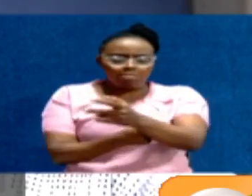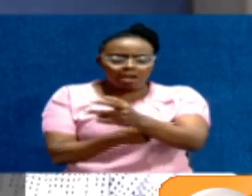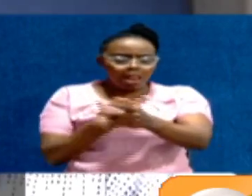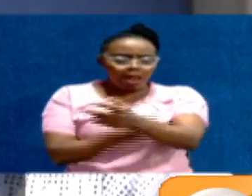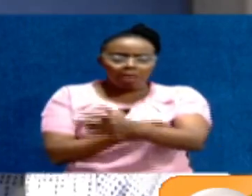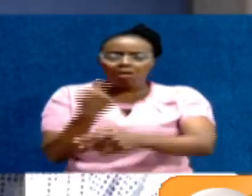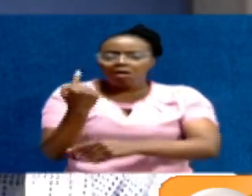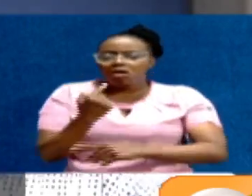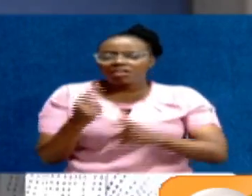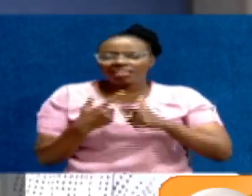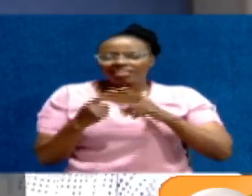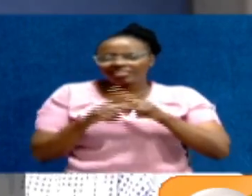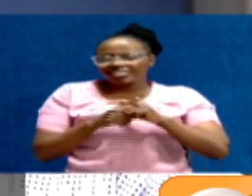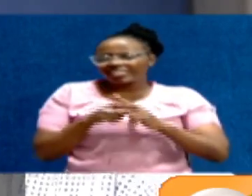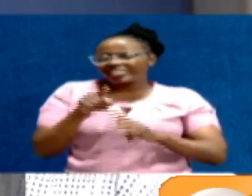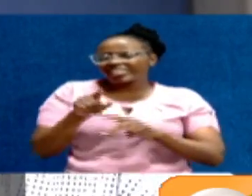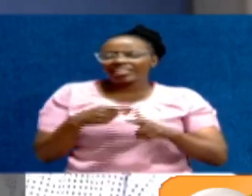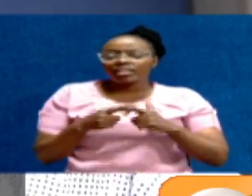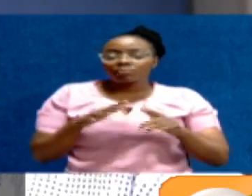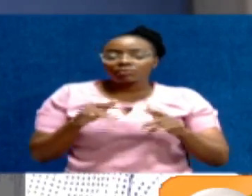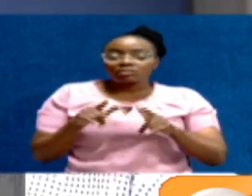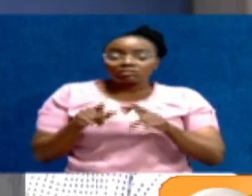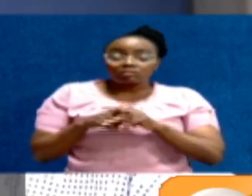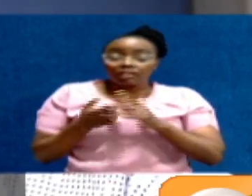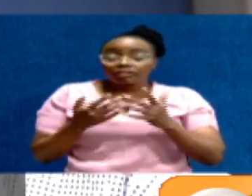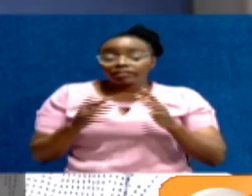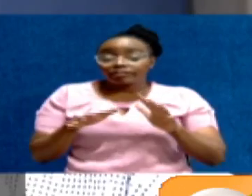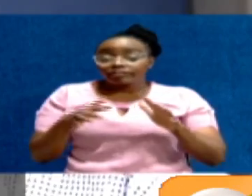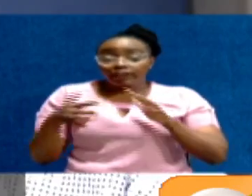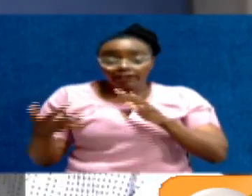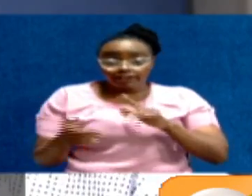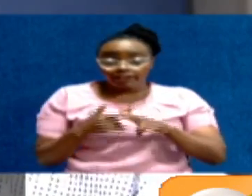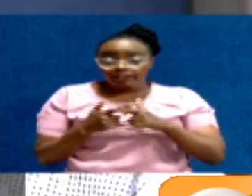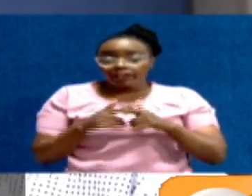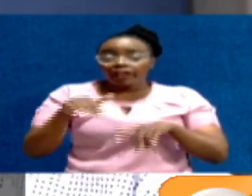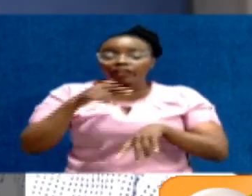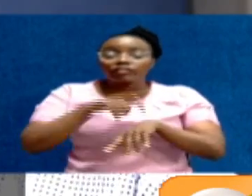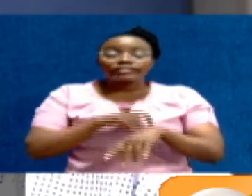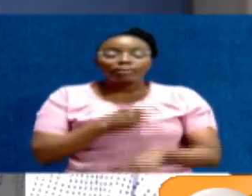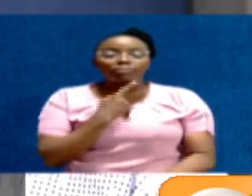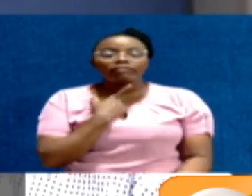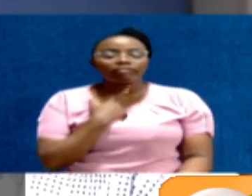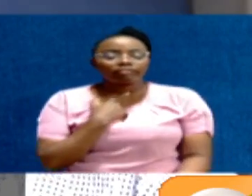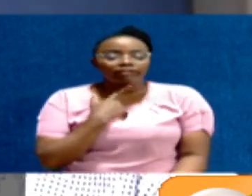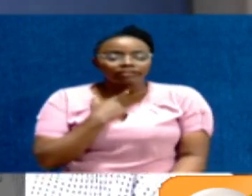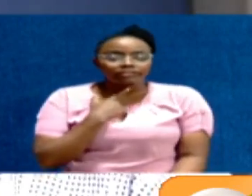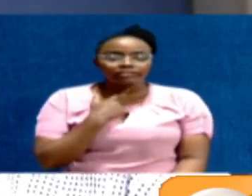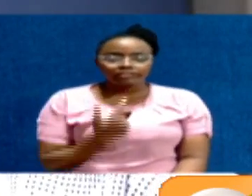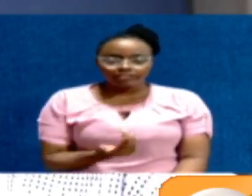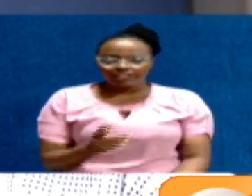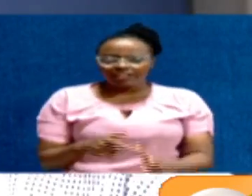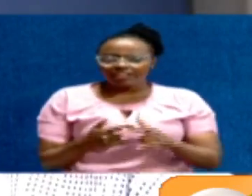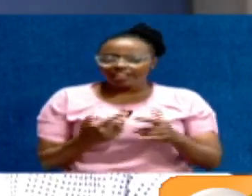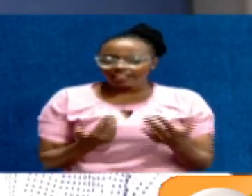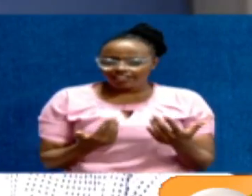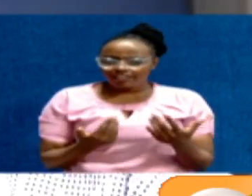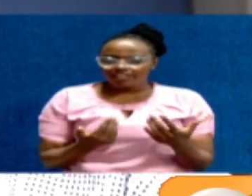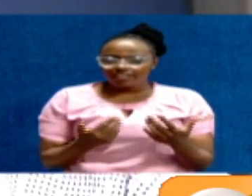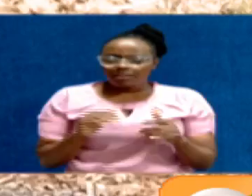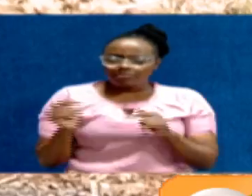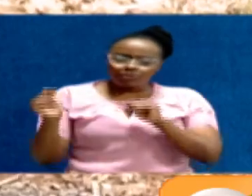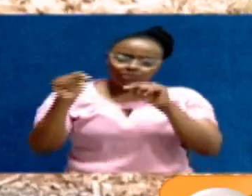shindano. Sasa kutoka hapo ndio nikaanza kuanguka, nasikia kiu kila saa. Sasa nikakuja